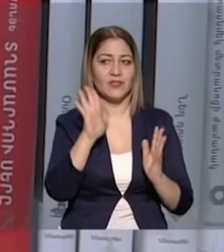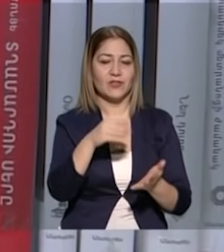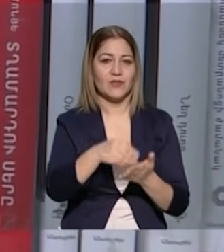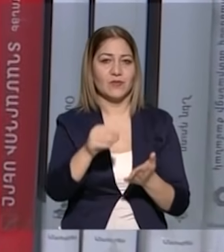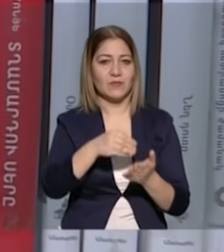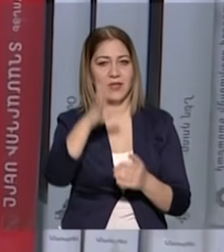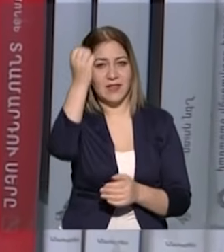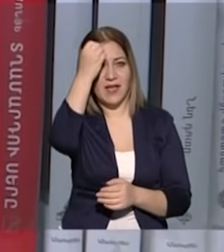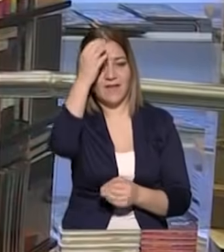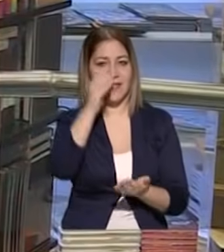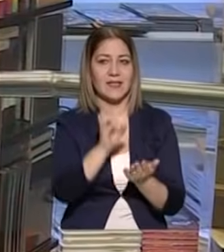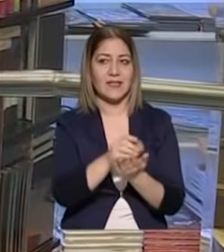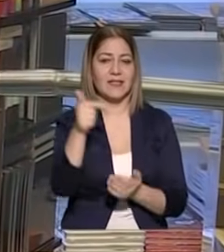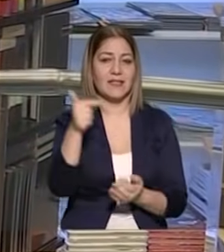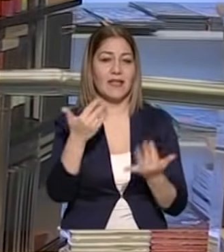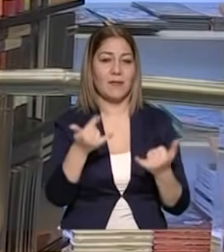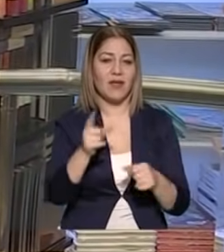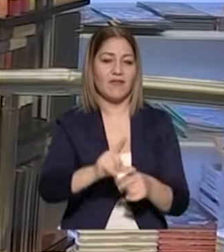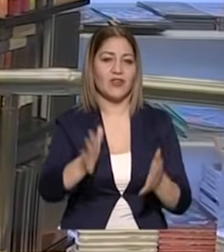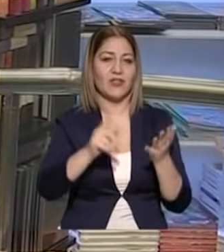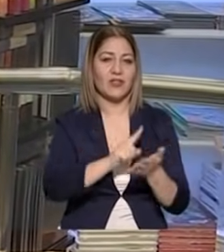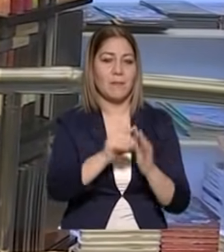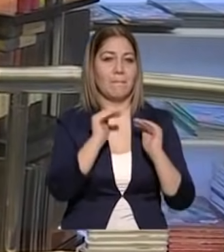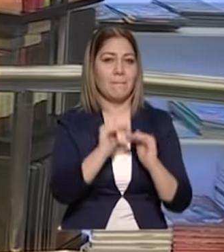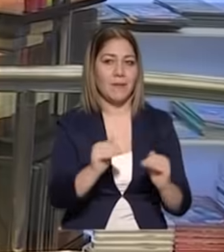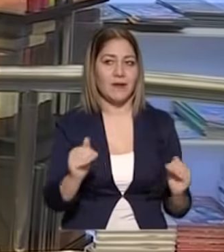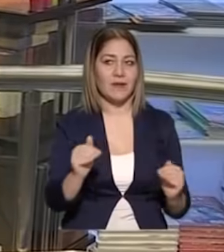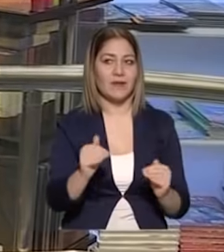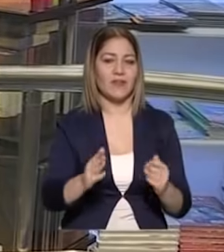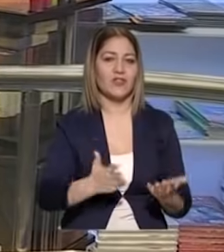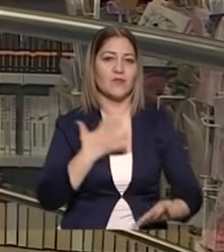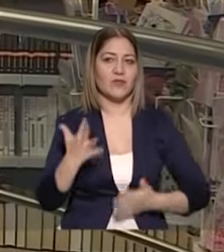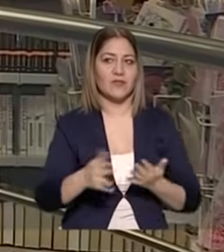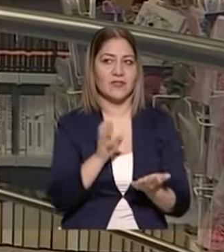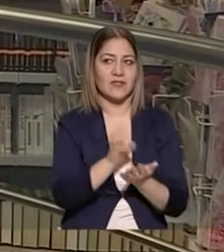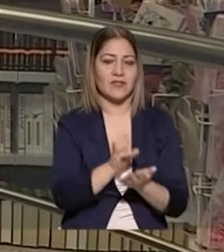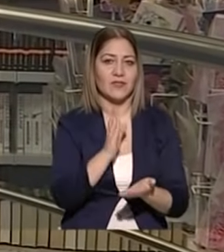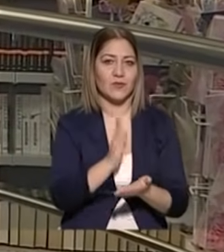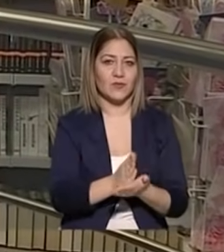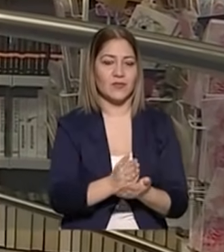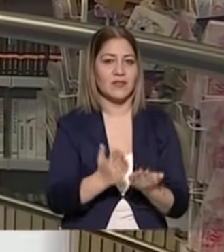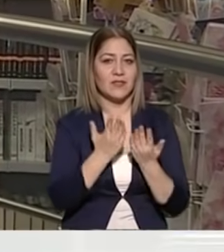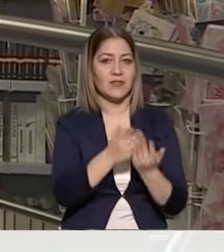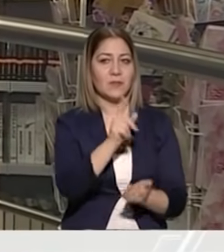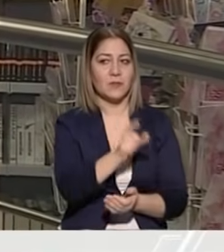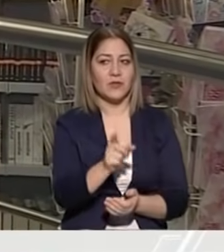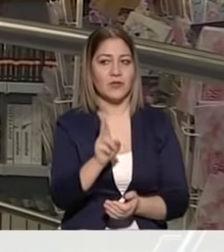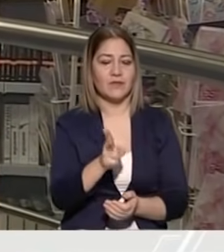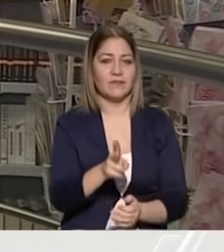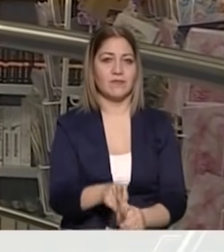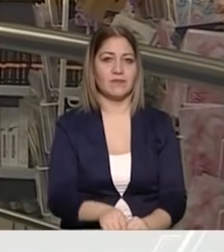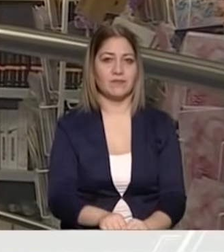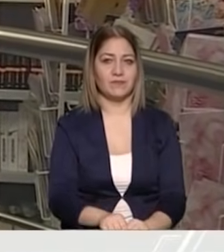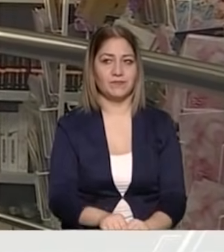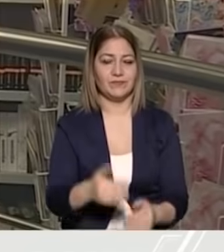հիմնականում գեղարվեստական գրականություն, հիմա ավելի շատ հարսում են մանկական ու մոտիվացիոն գրքեր։ ունենք այնպիսի ընթերցողներ, որոնք նախապես